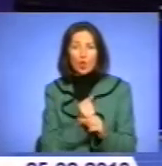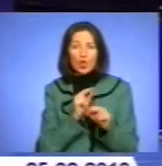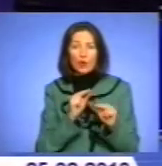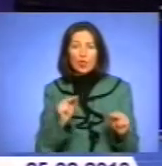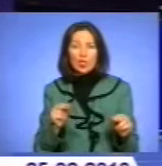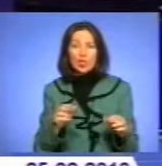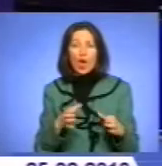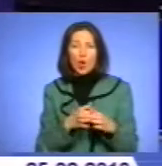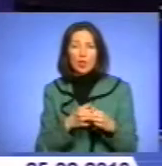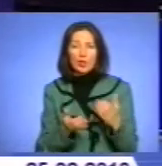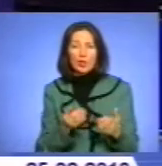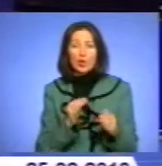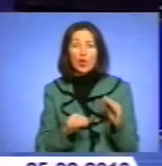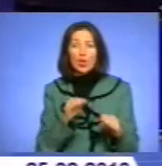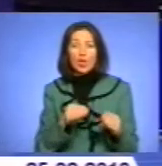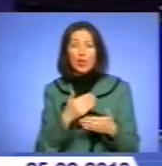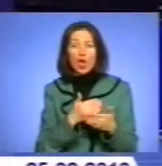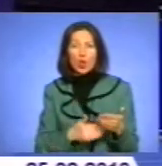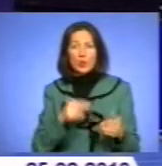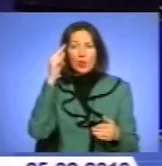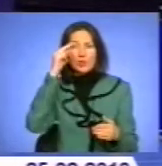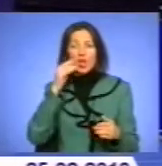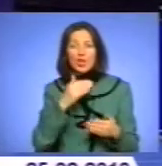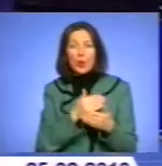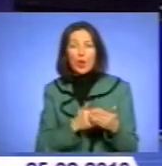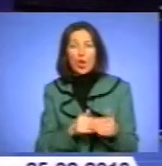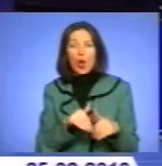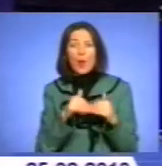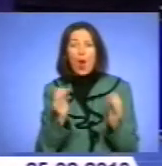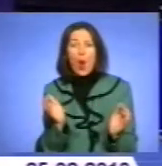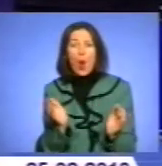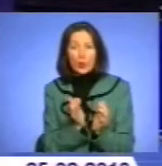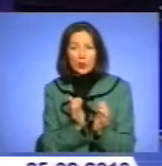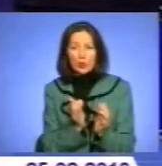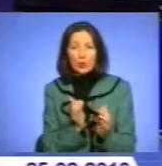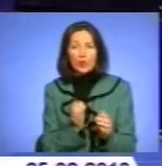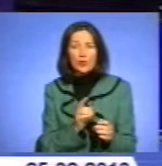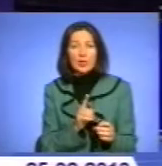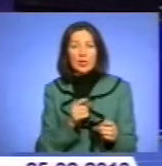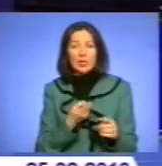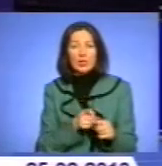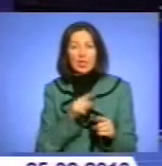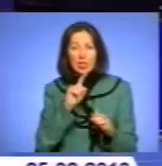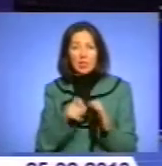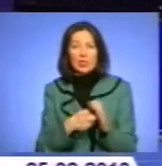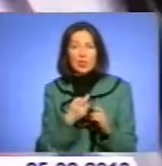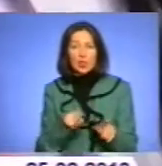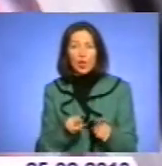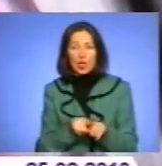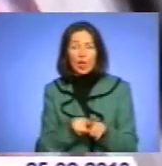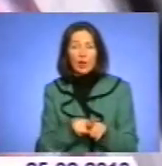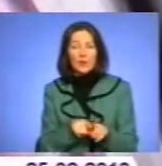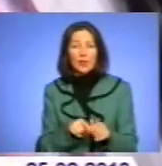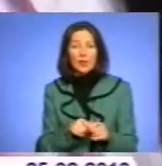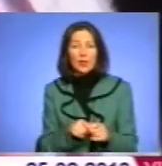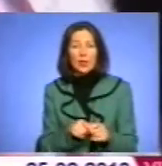Начебто штатний розклад і навчальні програми оптимізують. Чи це дійсно так, дізнавались наші кореспонденти. На